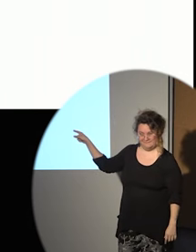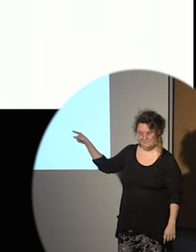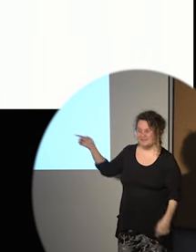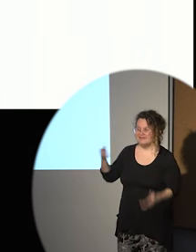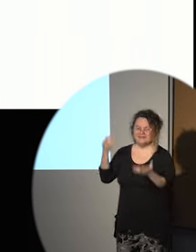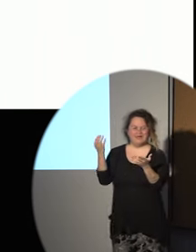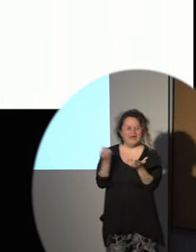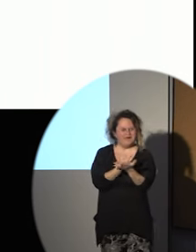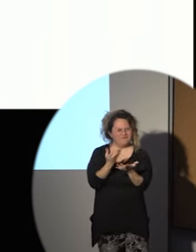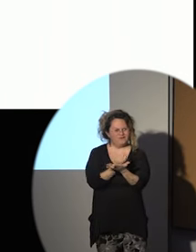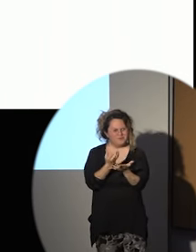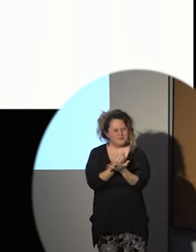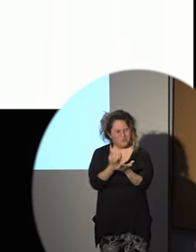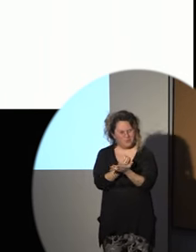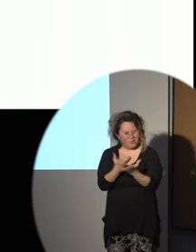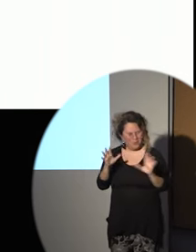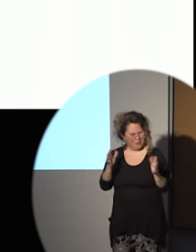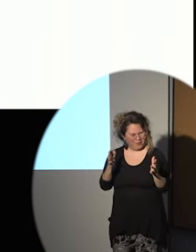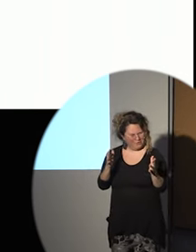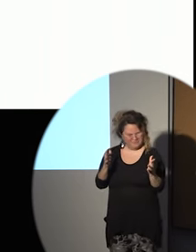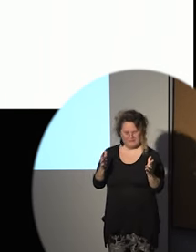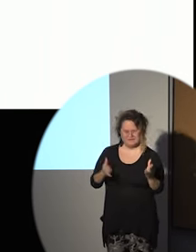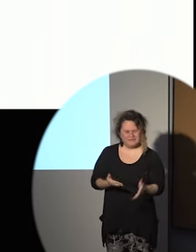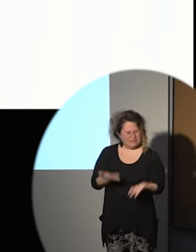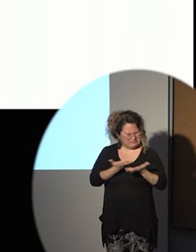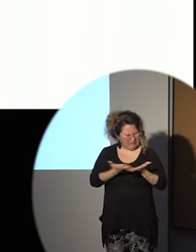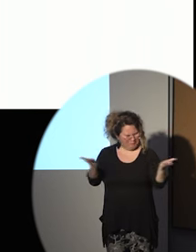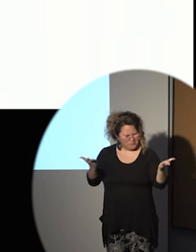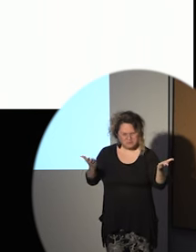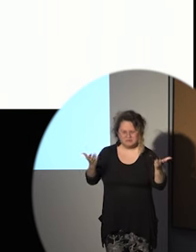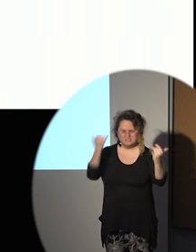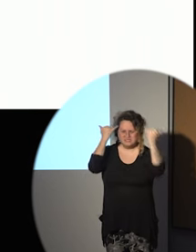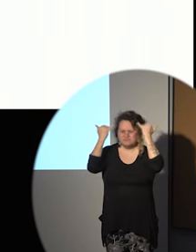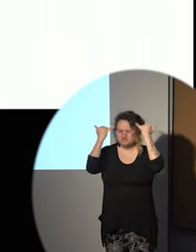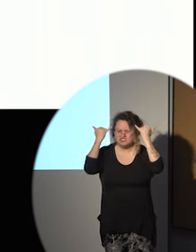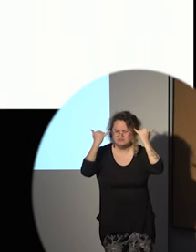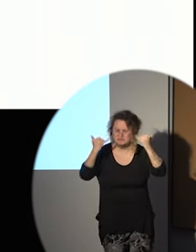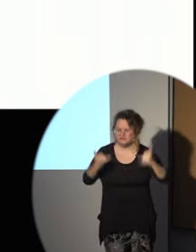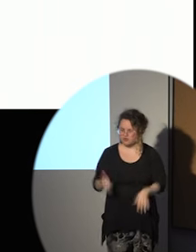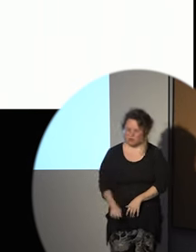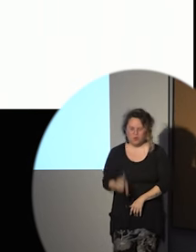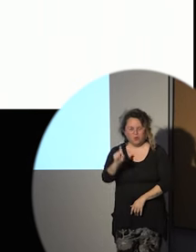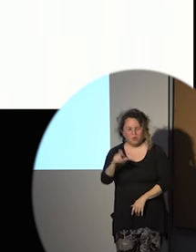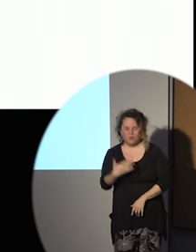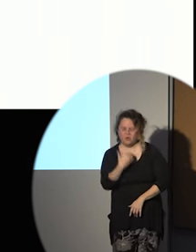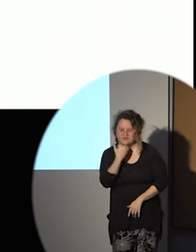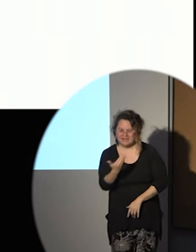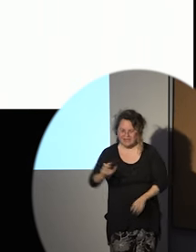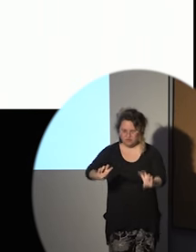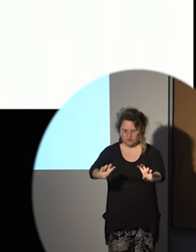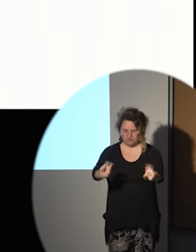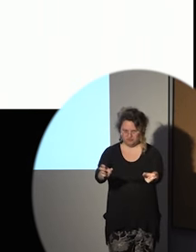je vous conseille quelque chose d'extrêmement simple. Vous prenez de l'eau un peu sale dans votre évier et le laissez couler. Et vous regardez comment ça